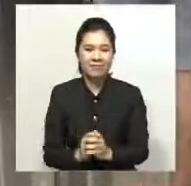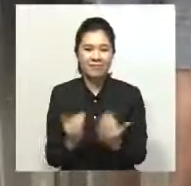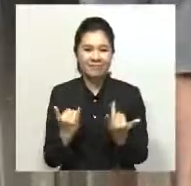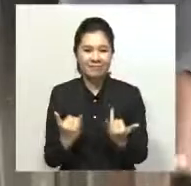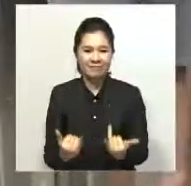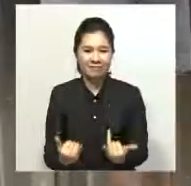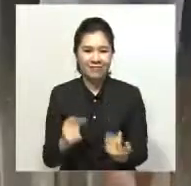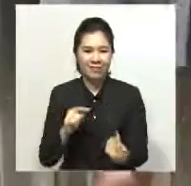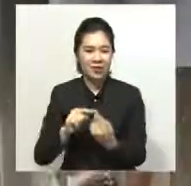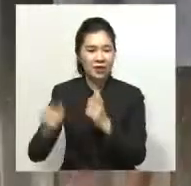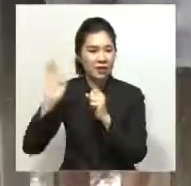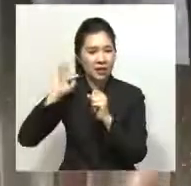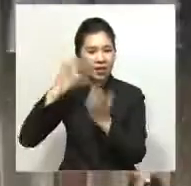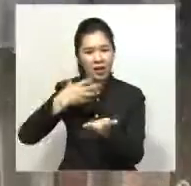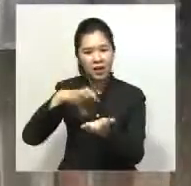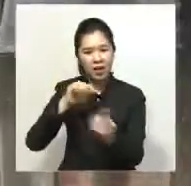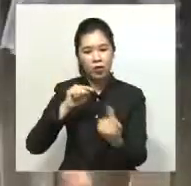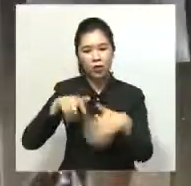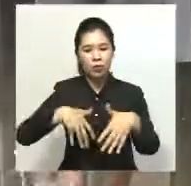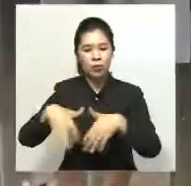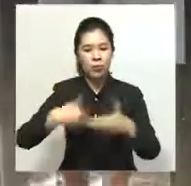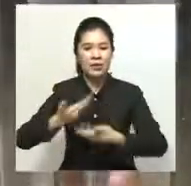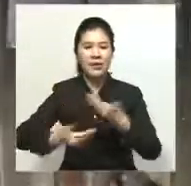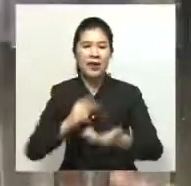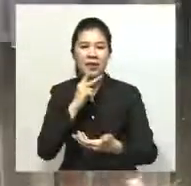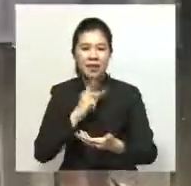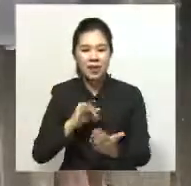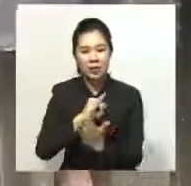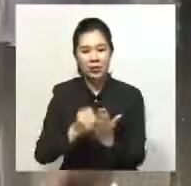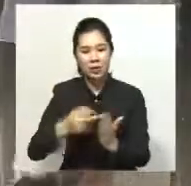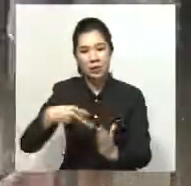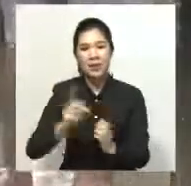ดนี้นะคะก็เป็นบรรยากาศที่ชุมชนตลาดเก่าอำเภอกบิลบุรีจังหวัดปราจีนบุรีค่ะ